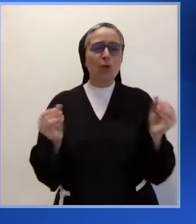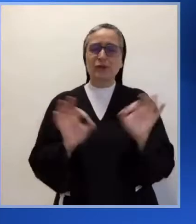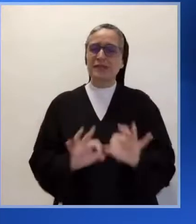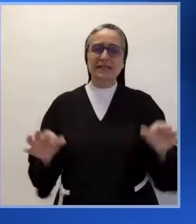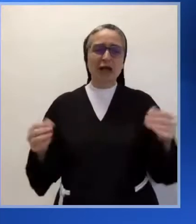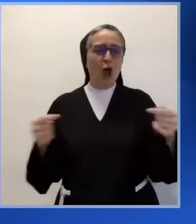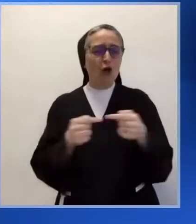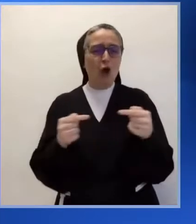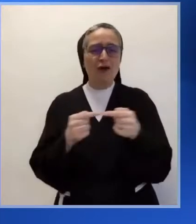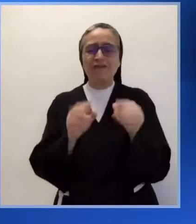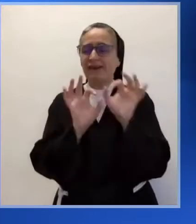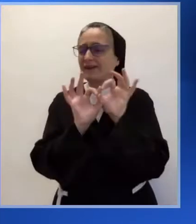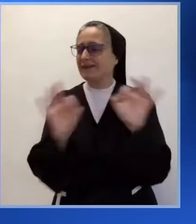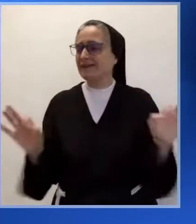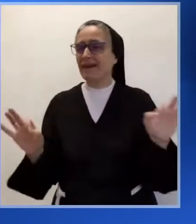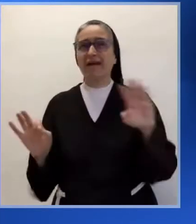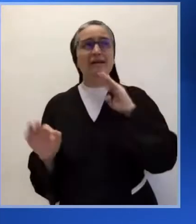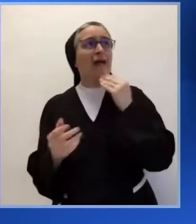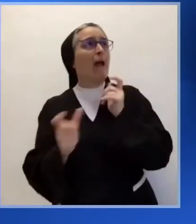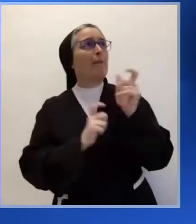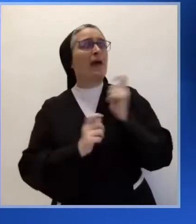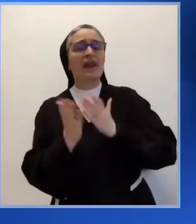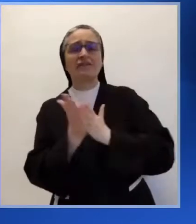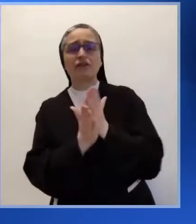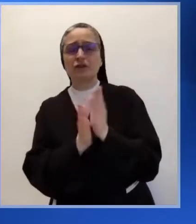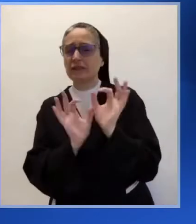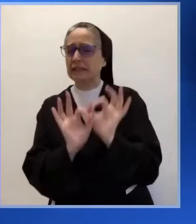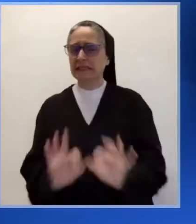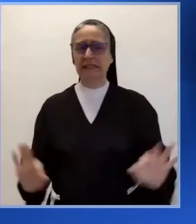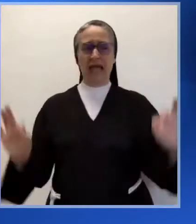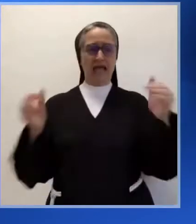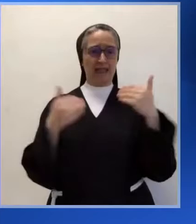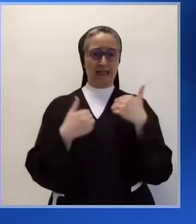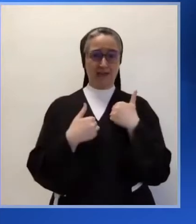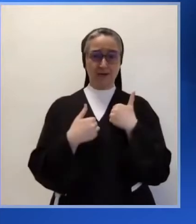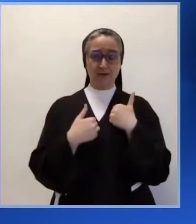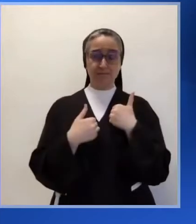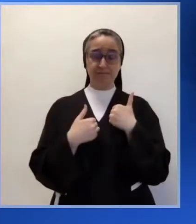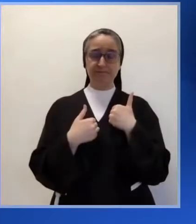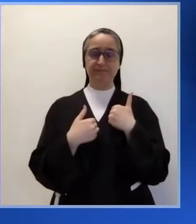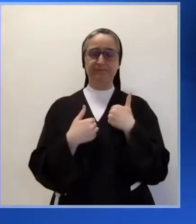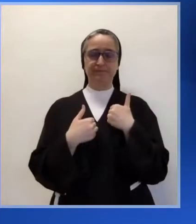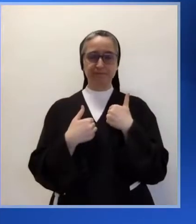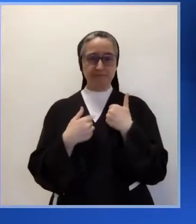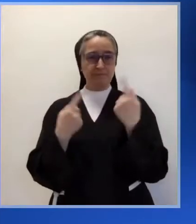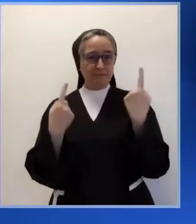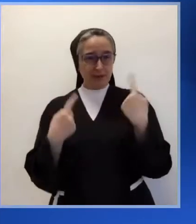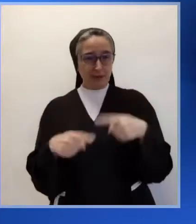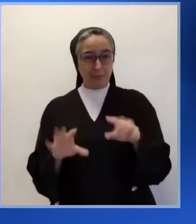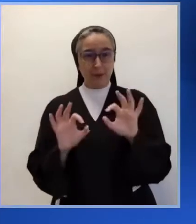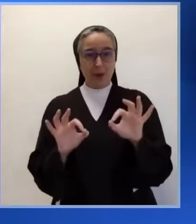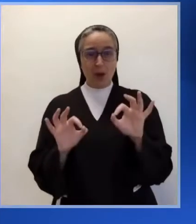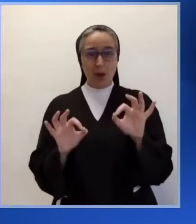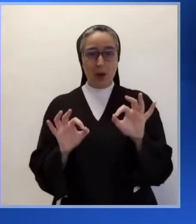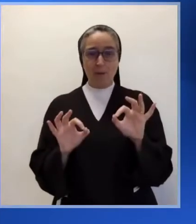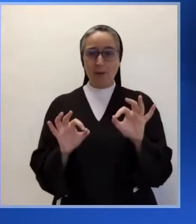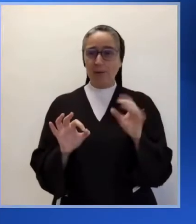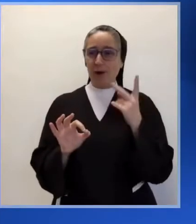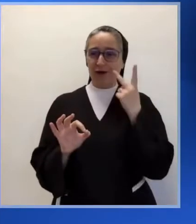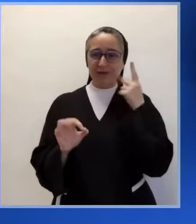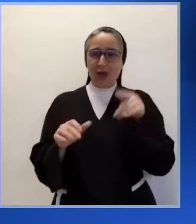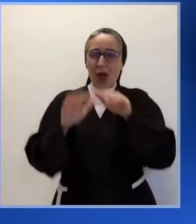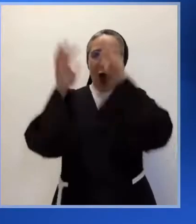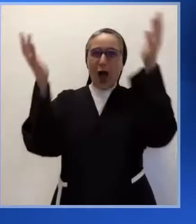ai benefici condivisi e duraturi. In effetti, mentre risuona intorno a noi e nel